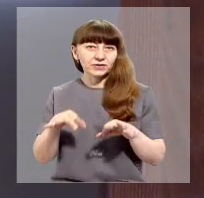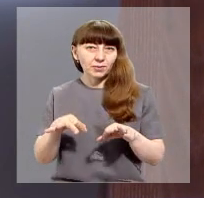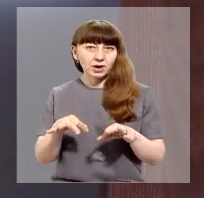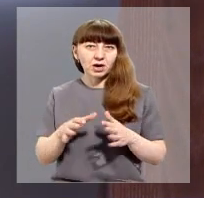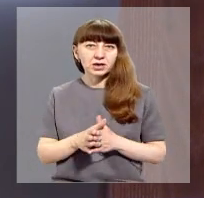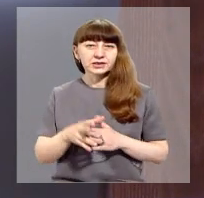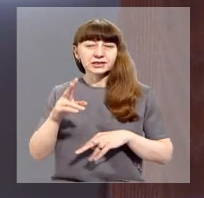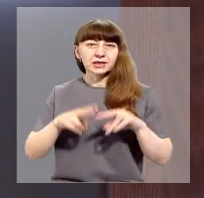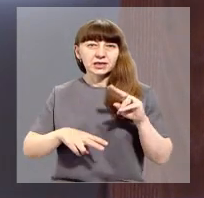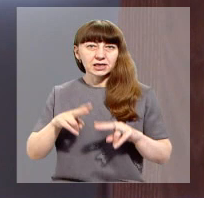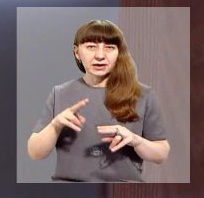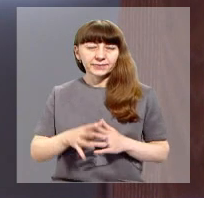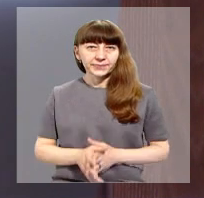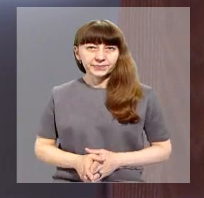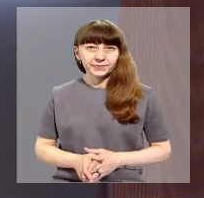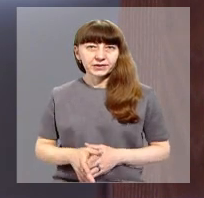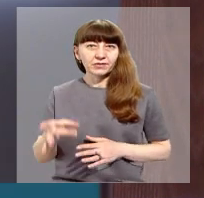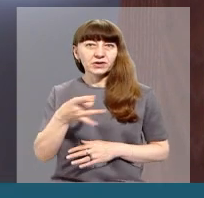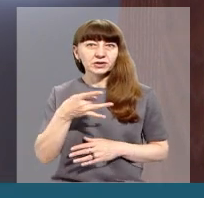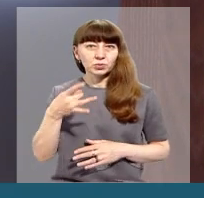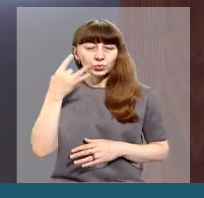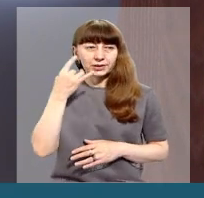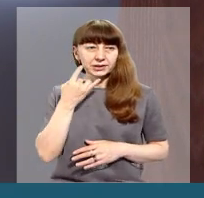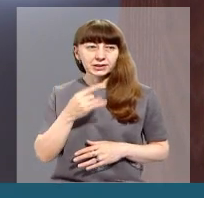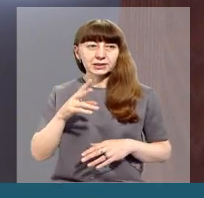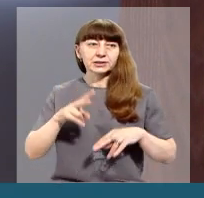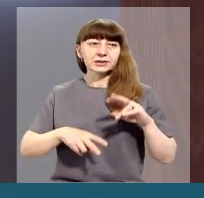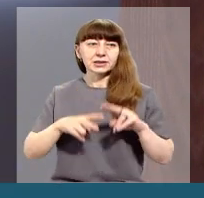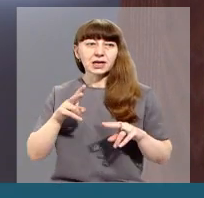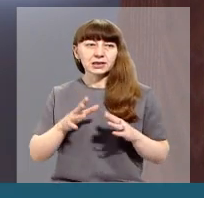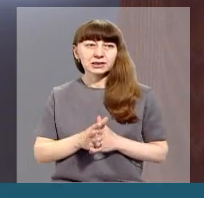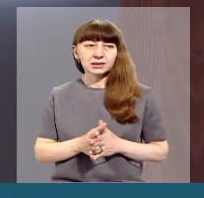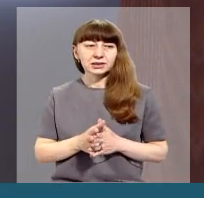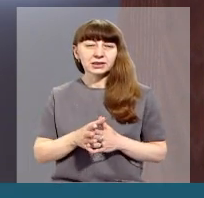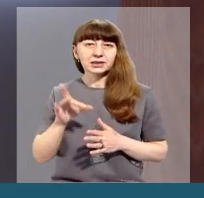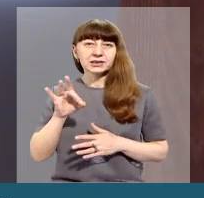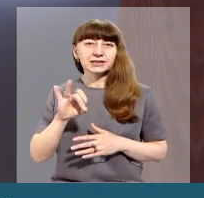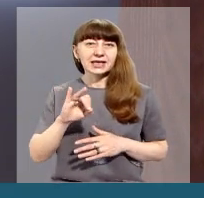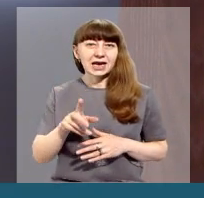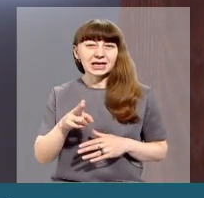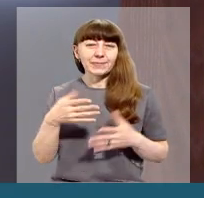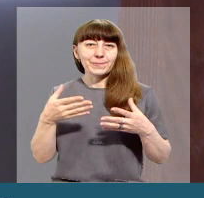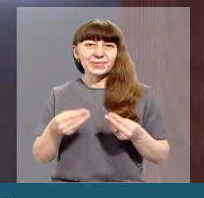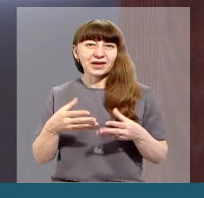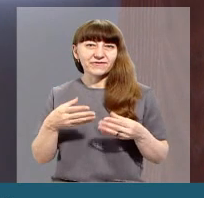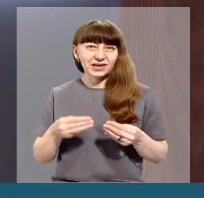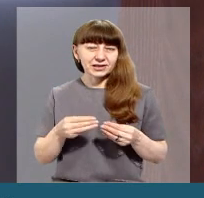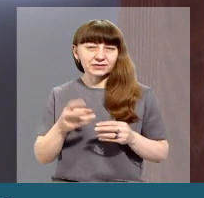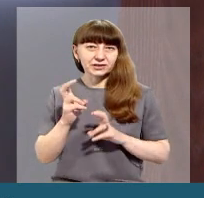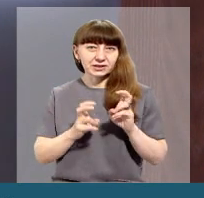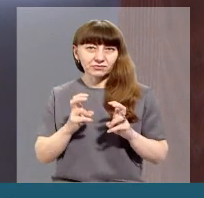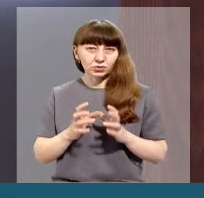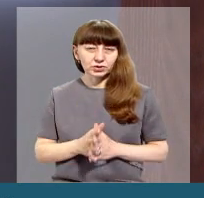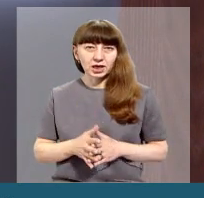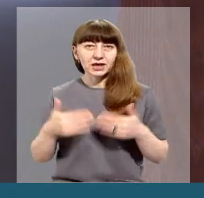автомобильного строения в республике. Строительство сталеплавильного завода и завода по